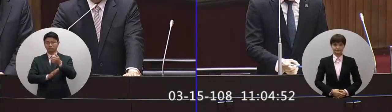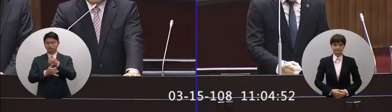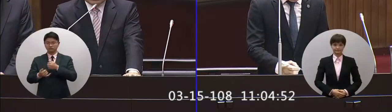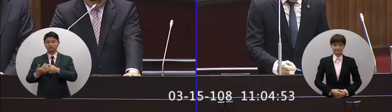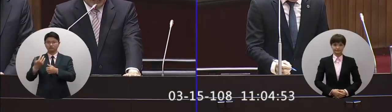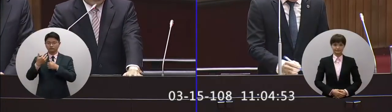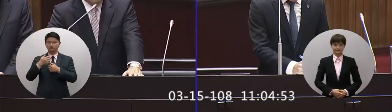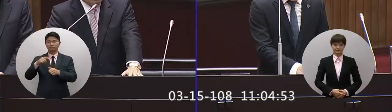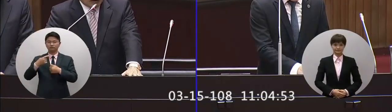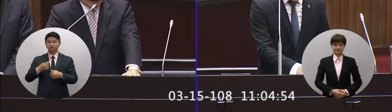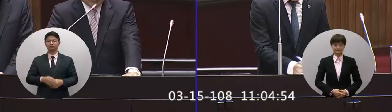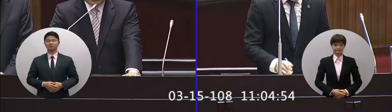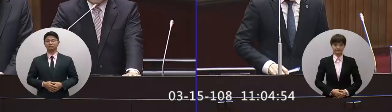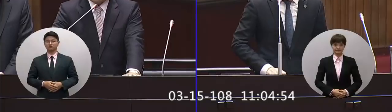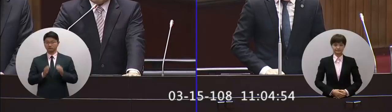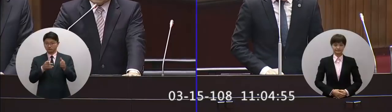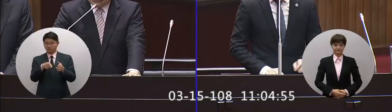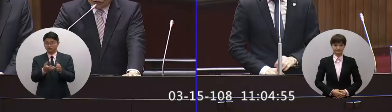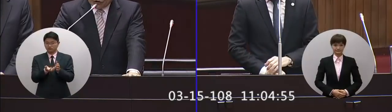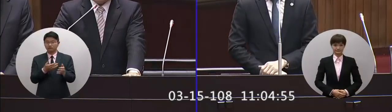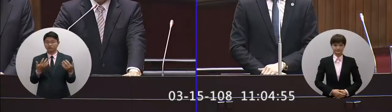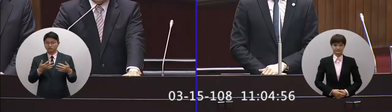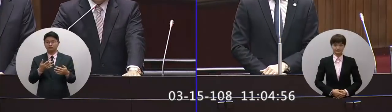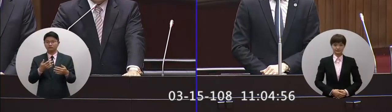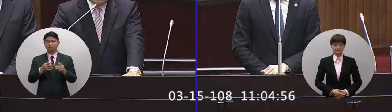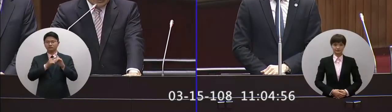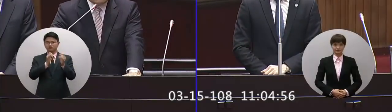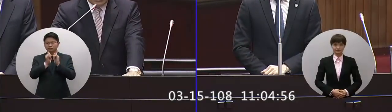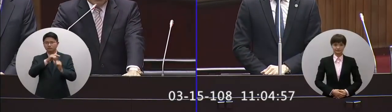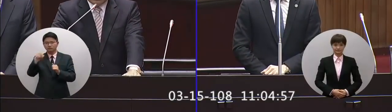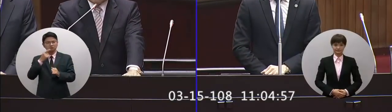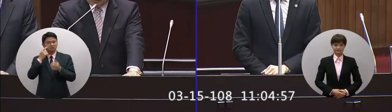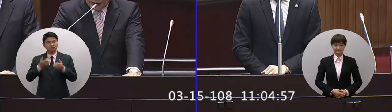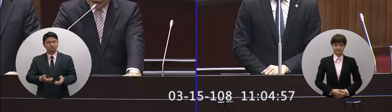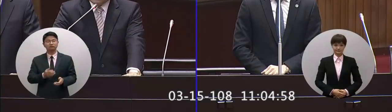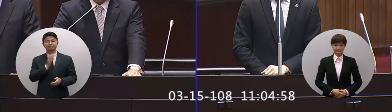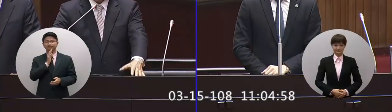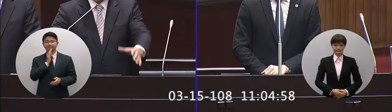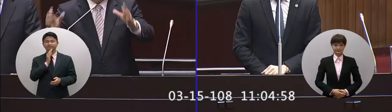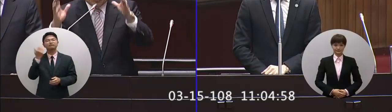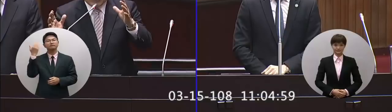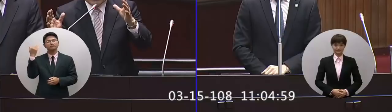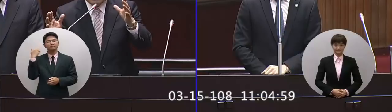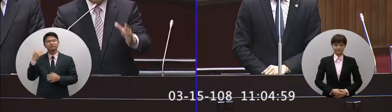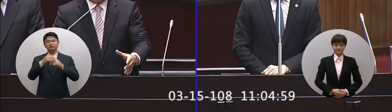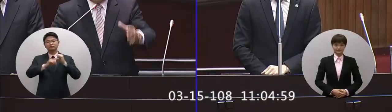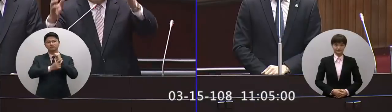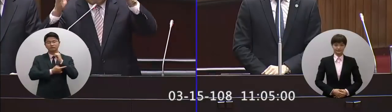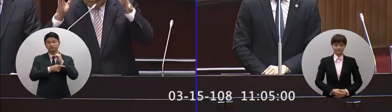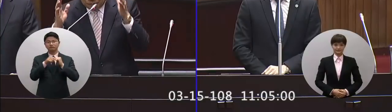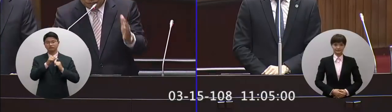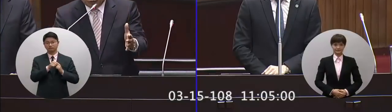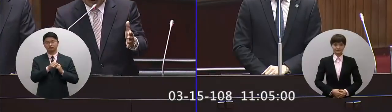教。咱都知影，关于这个问题，社会真重视。啊，咱社会过去就是民法